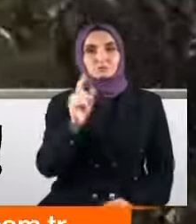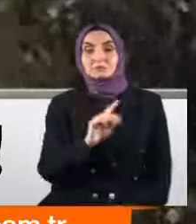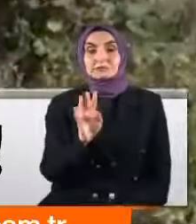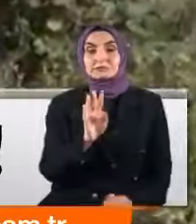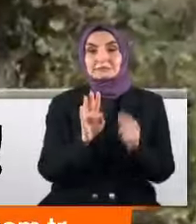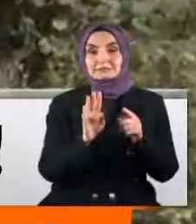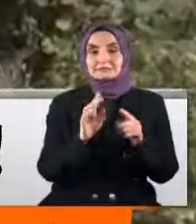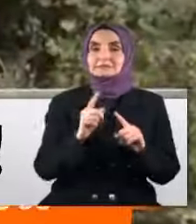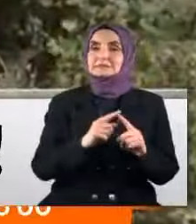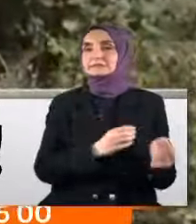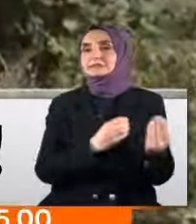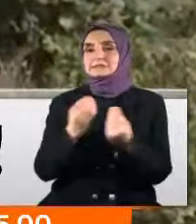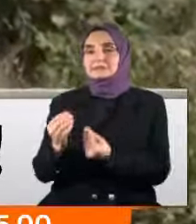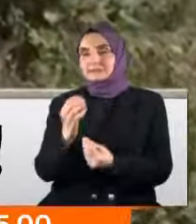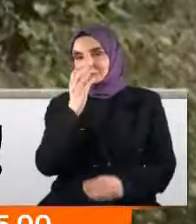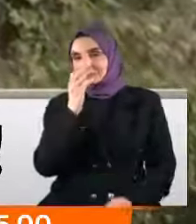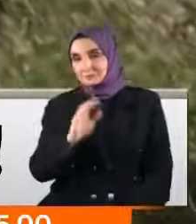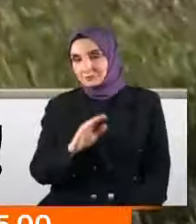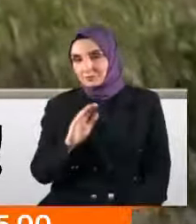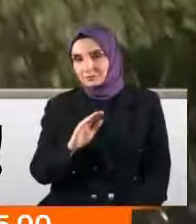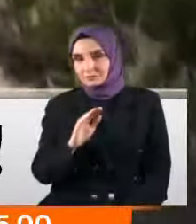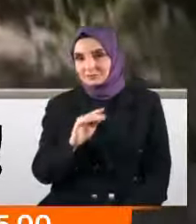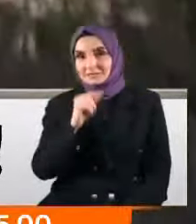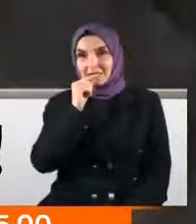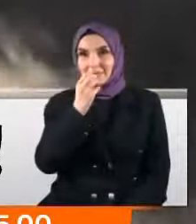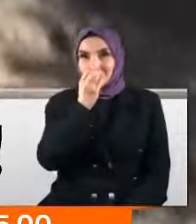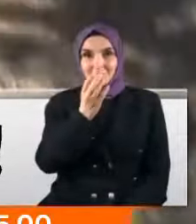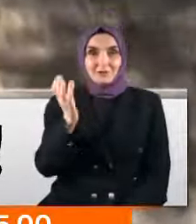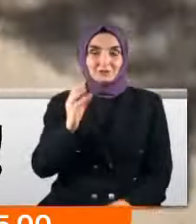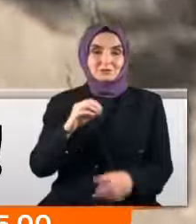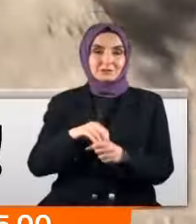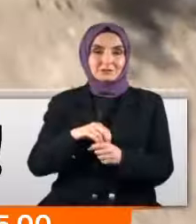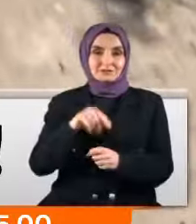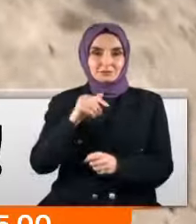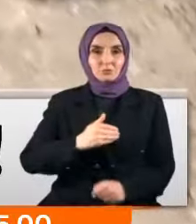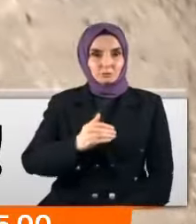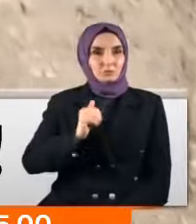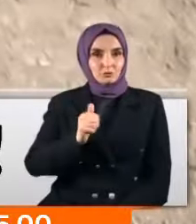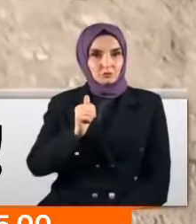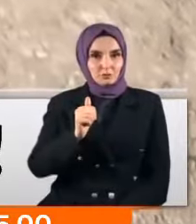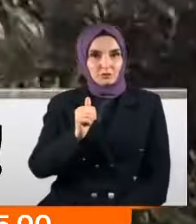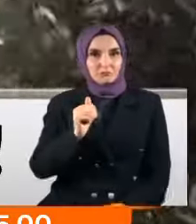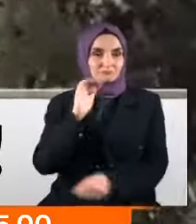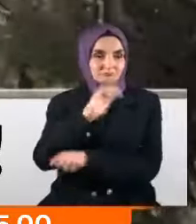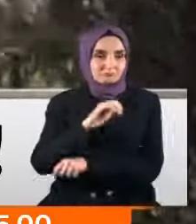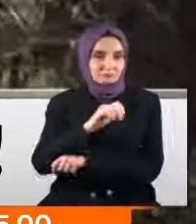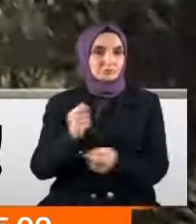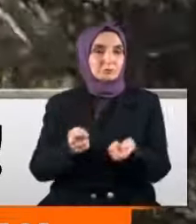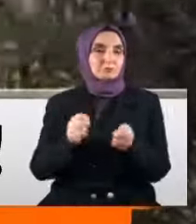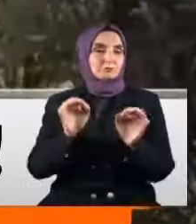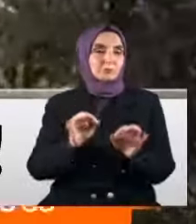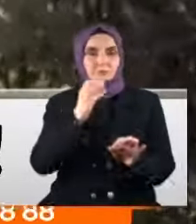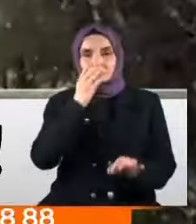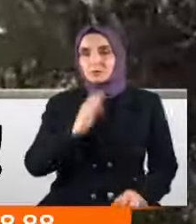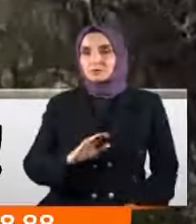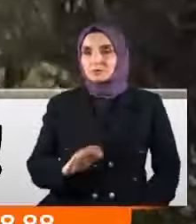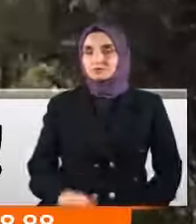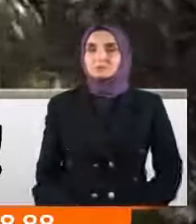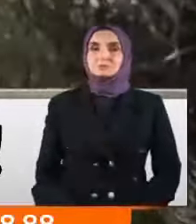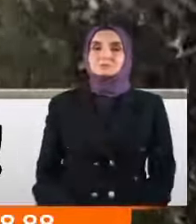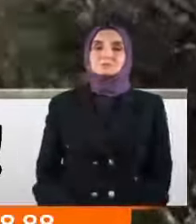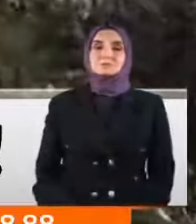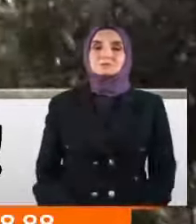istiyorum definenin bulunduğu zeytin bahçesinde ise önümüzdeki günlerde kıı çalışması başlatılacak müzde müdürlükleri burayla ilgili